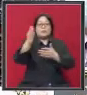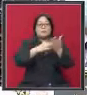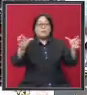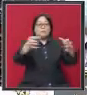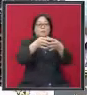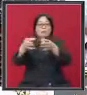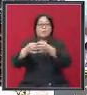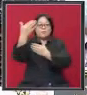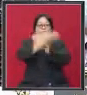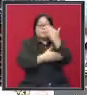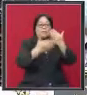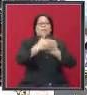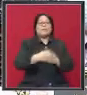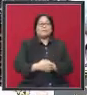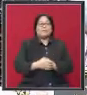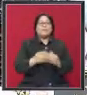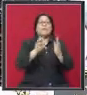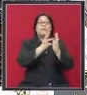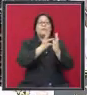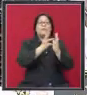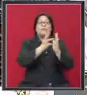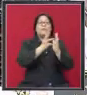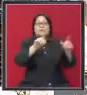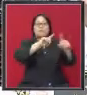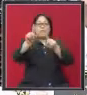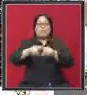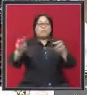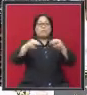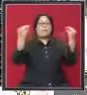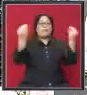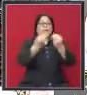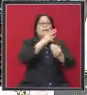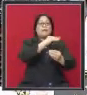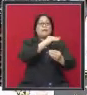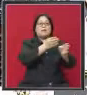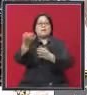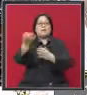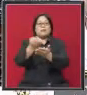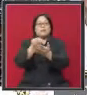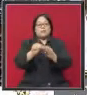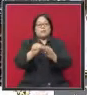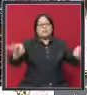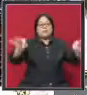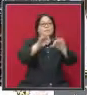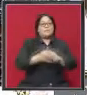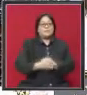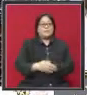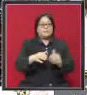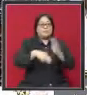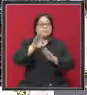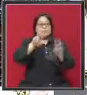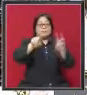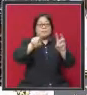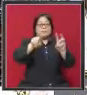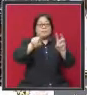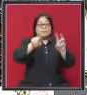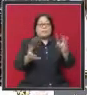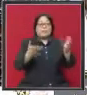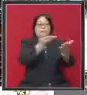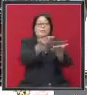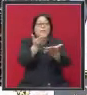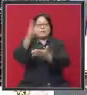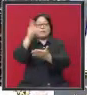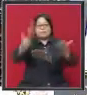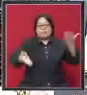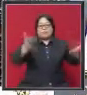pihak berkepentingan dari seluruh negara mewakili segenap lapisan rakyat dan sektor ekonomi utama. Lebih 6,600 cadangan